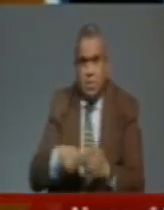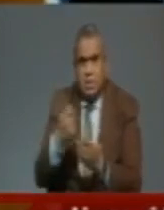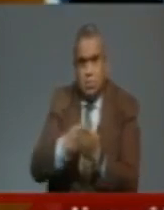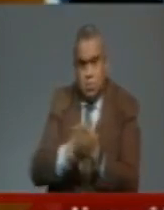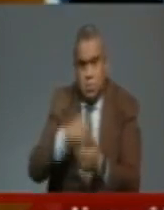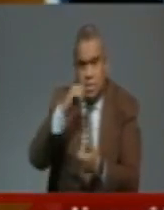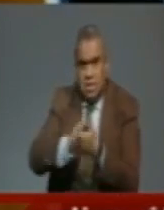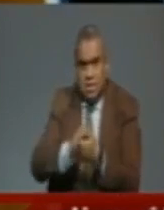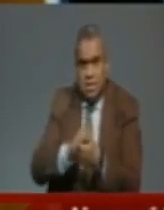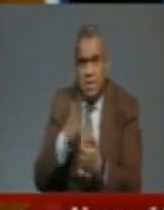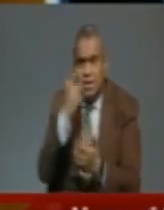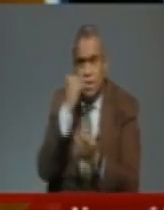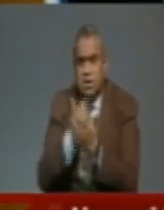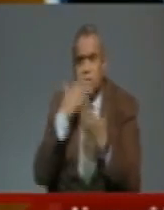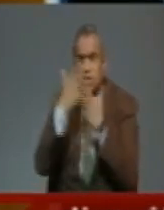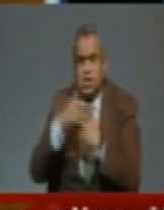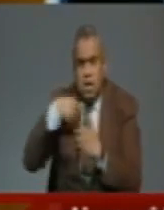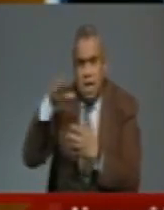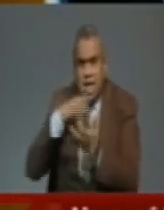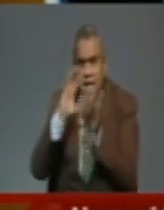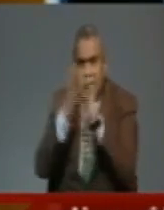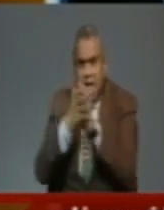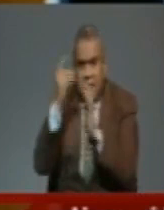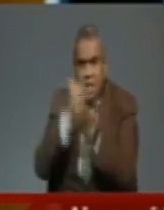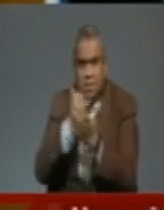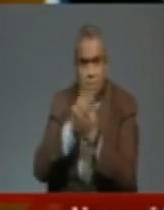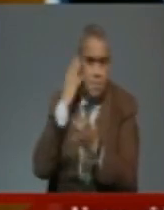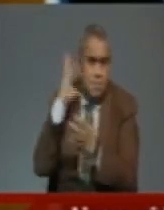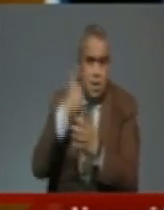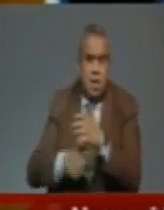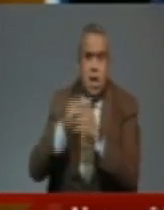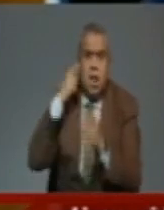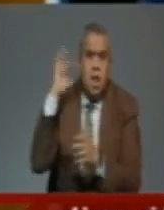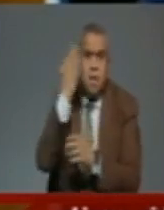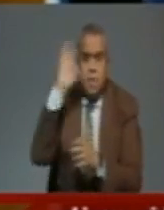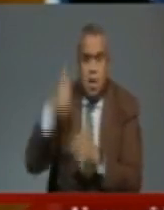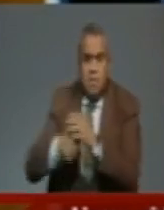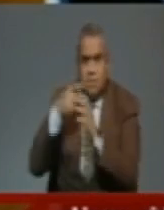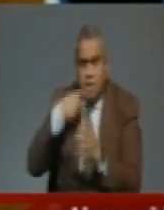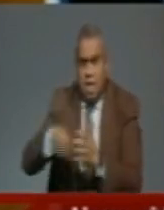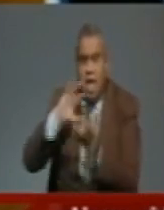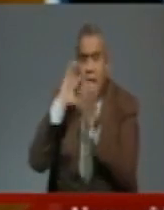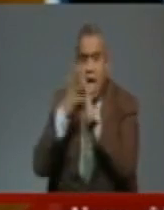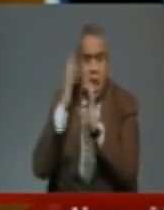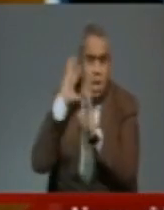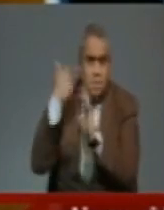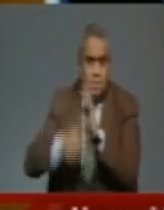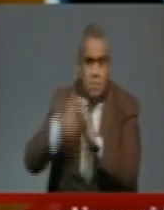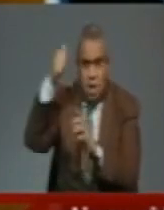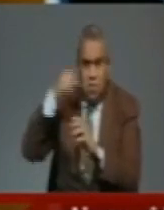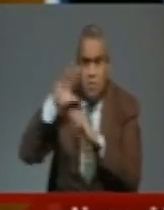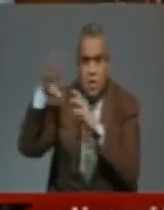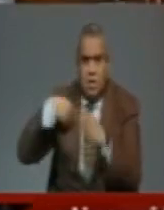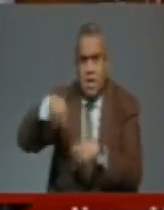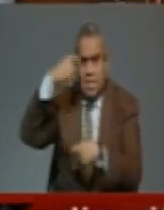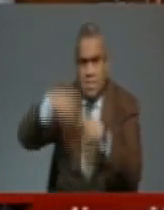ام اس سي، الشركة أو الخط الملاحي رقم 1 في العالم، وإن شاء الله قريبا يتحول إلى تعاقد.